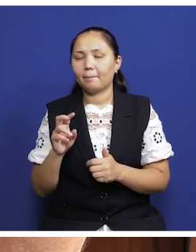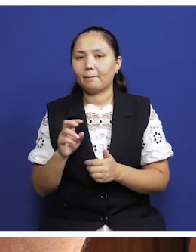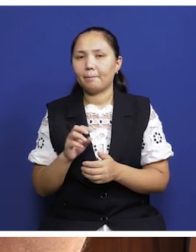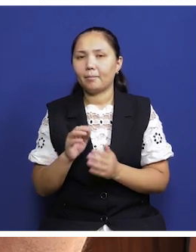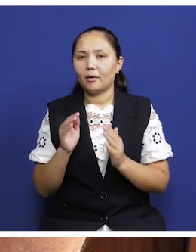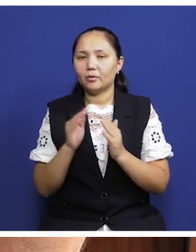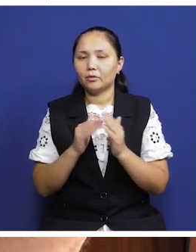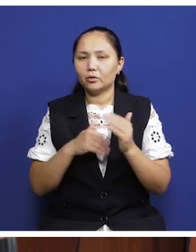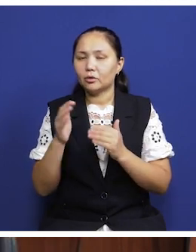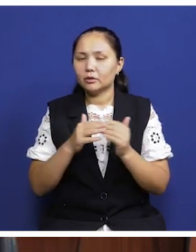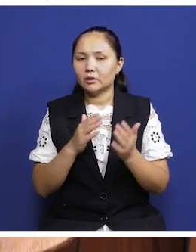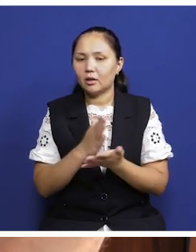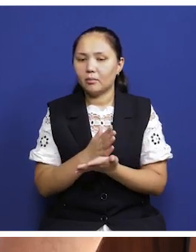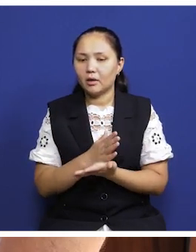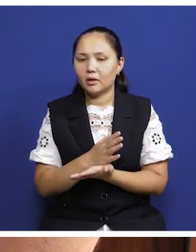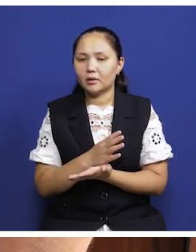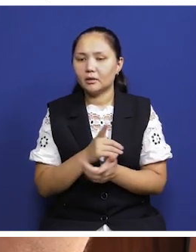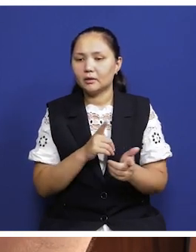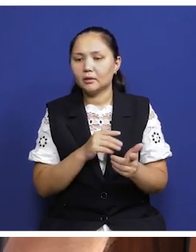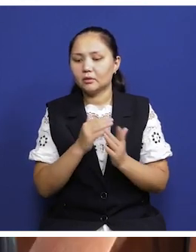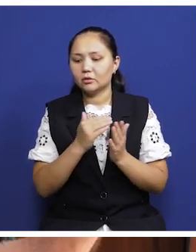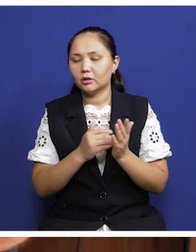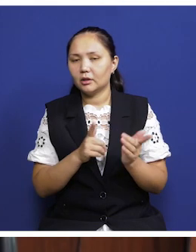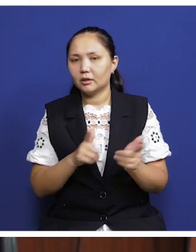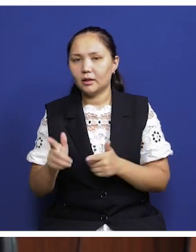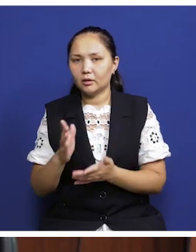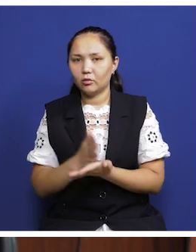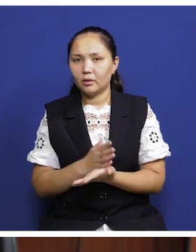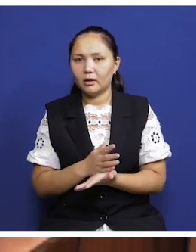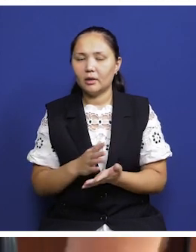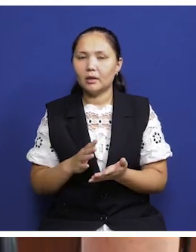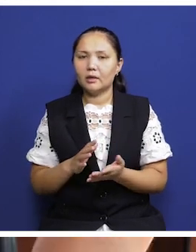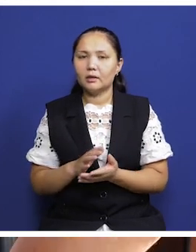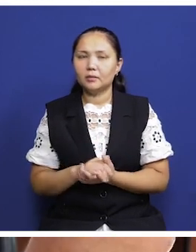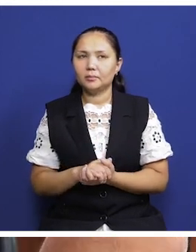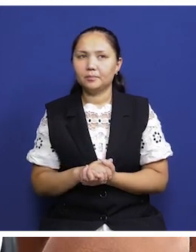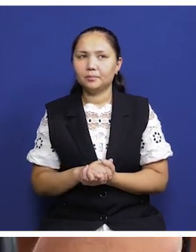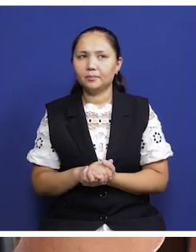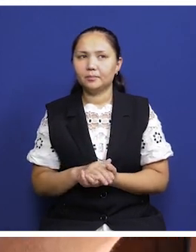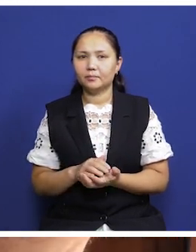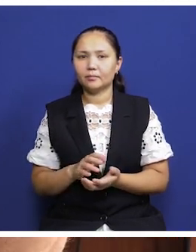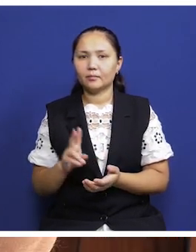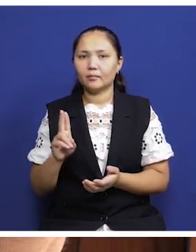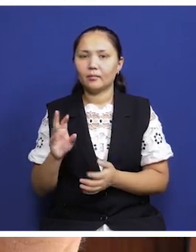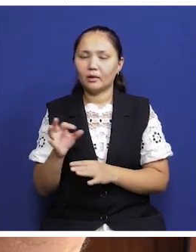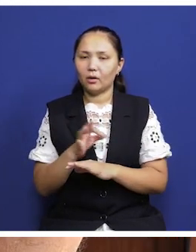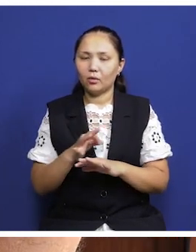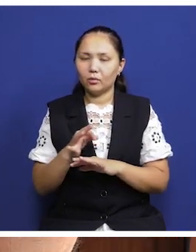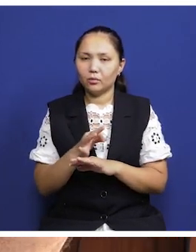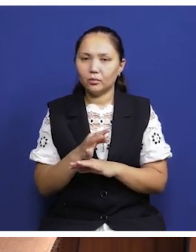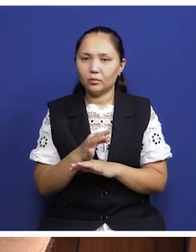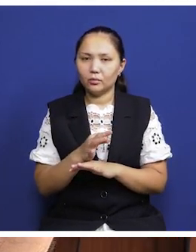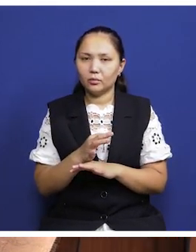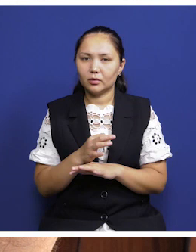жаңағы үй құрылыстарын құжаттарын дайындау мен осы салада айналысып жатыр. Біздің жалпы Көктерек ауыл